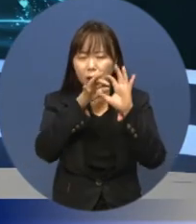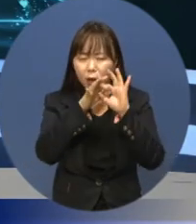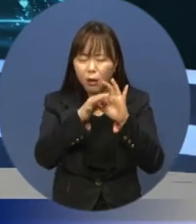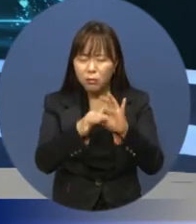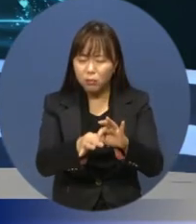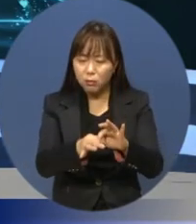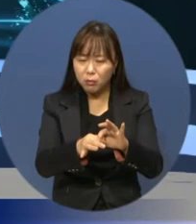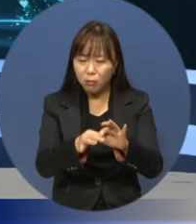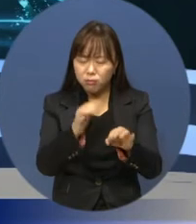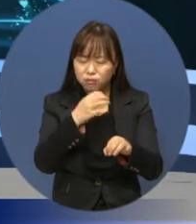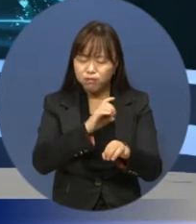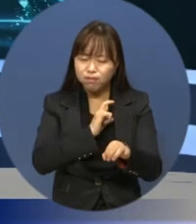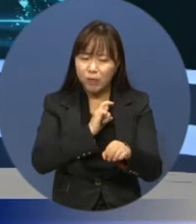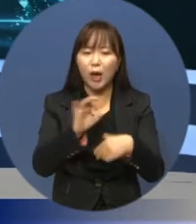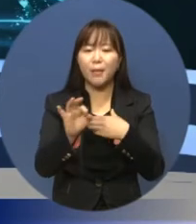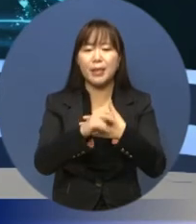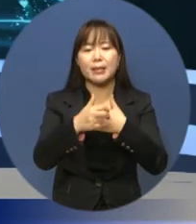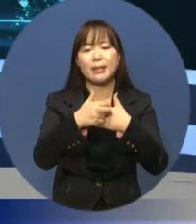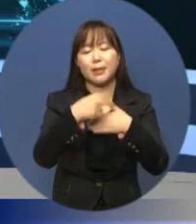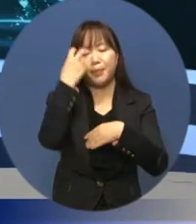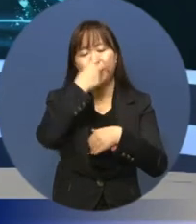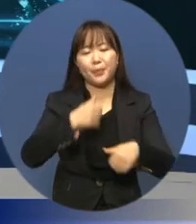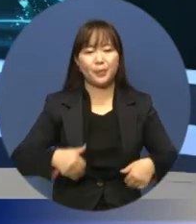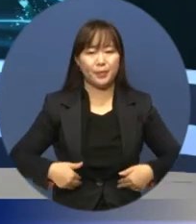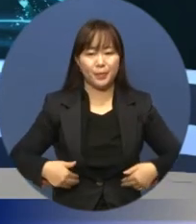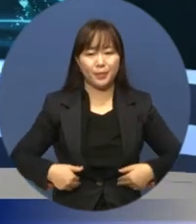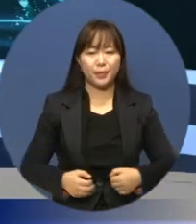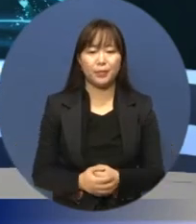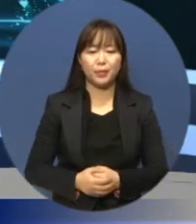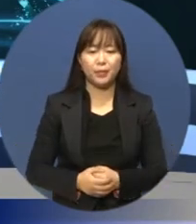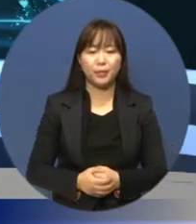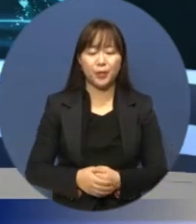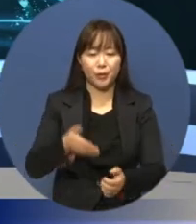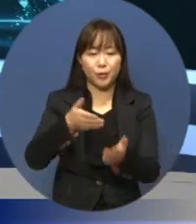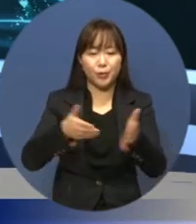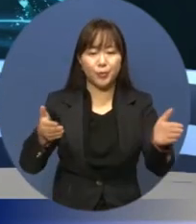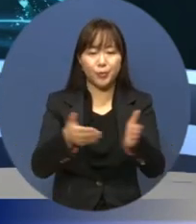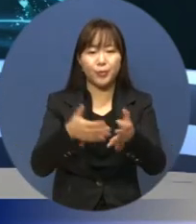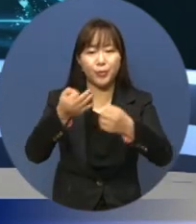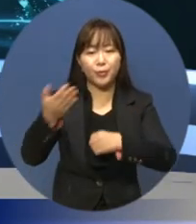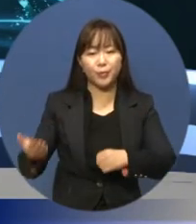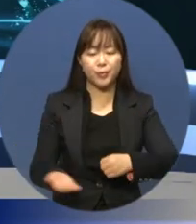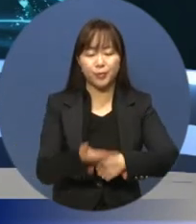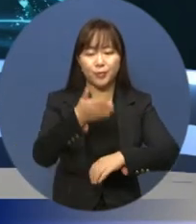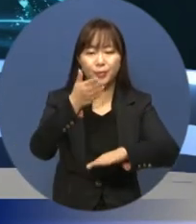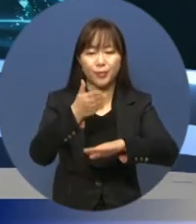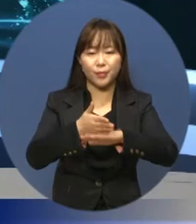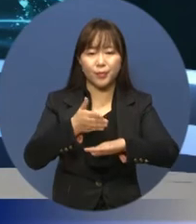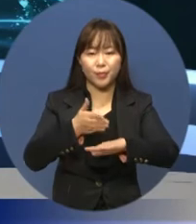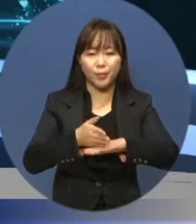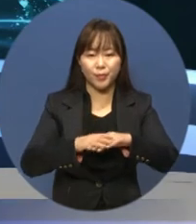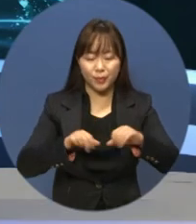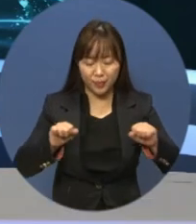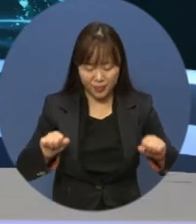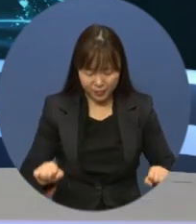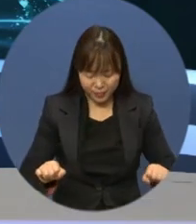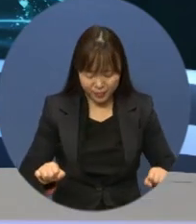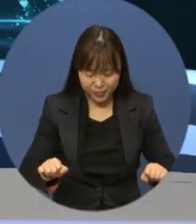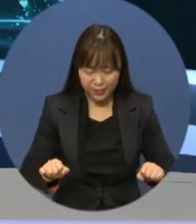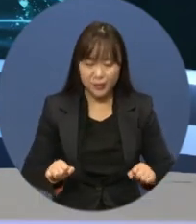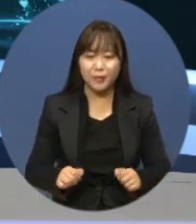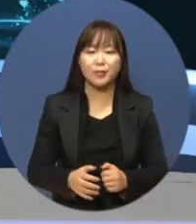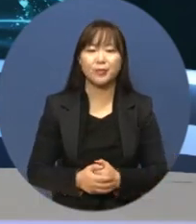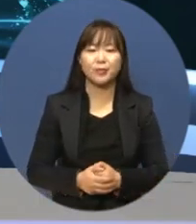이어질 때는 바로 의사 진료를 받아야 합니다 이상 복지 탭이 뉴스를 마칩니다 시청해주신 여러분 고맙습니다